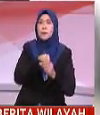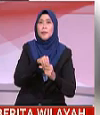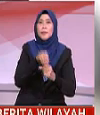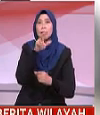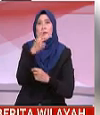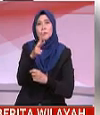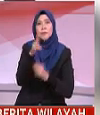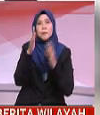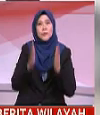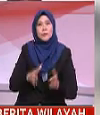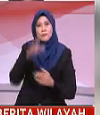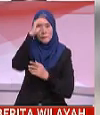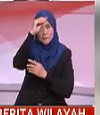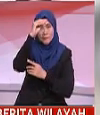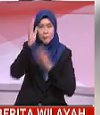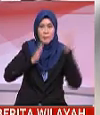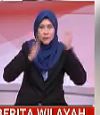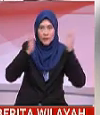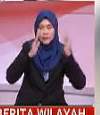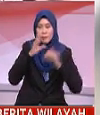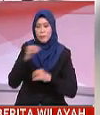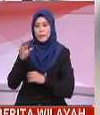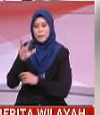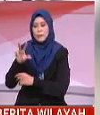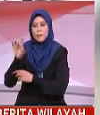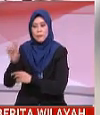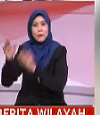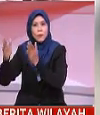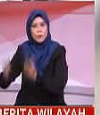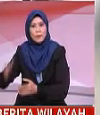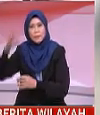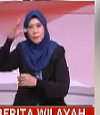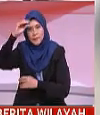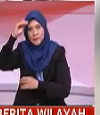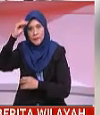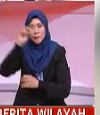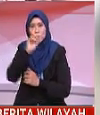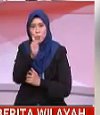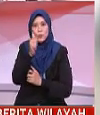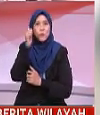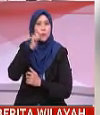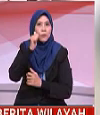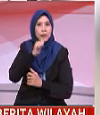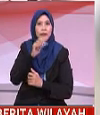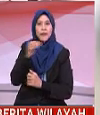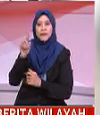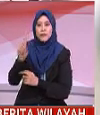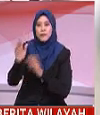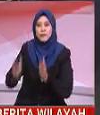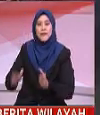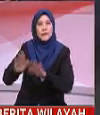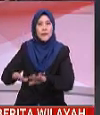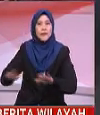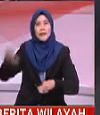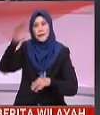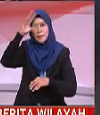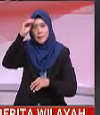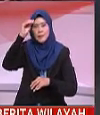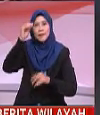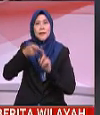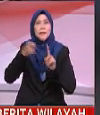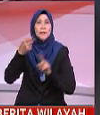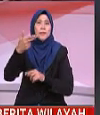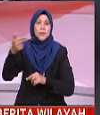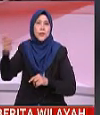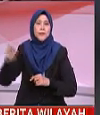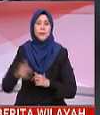seramai 13 orang lelaki tempatan dan 38 orang lelaki, 10 wanita dan seorang kanak-kanak lelaki warga negara